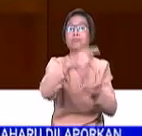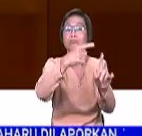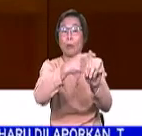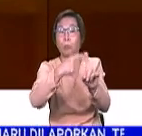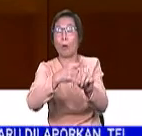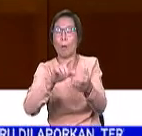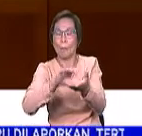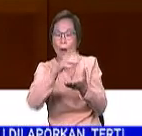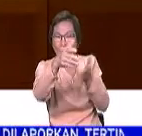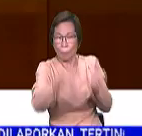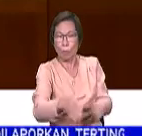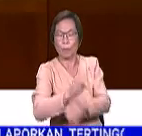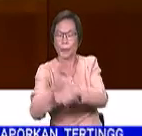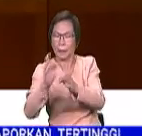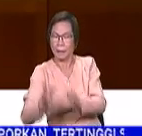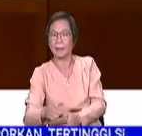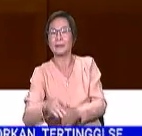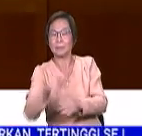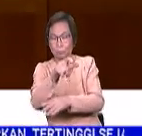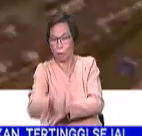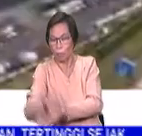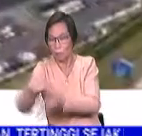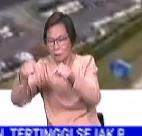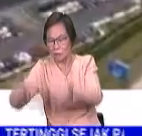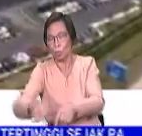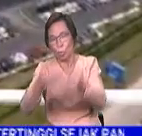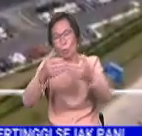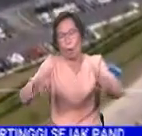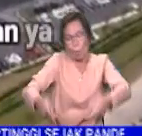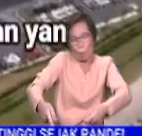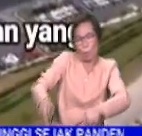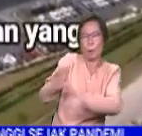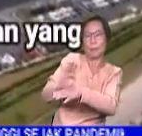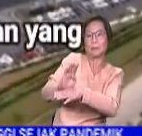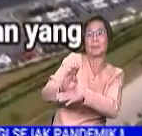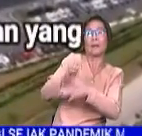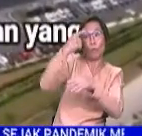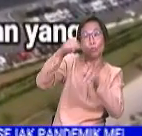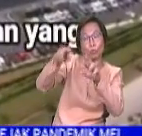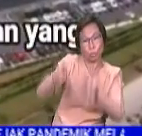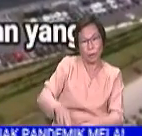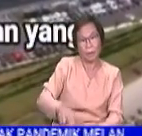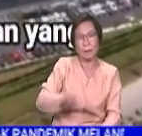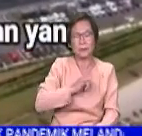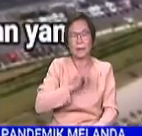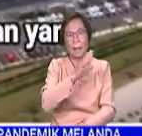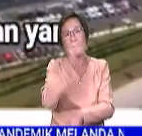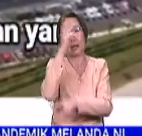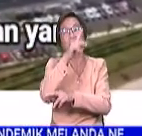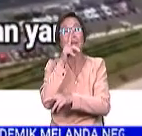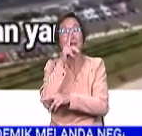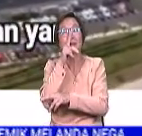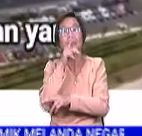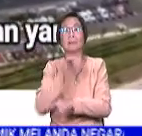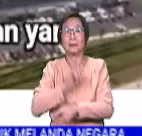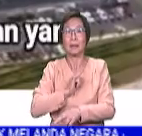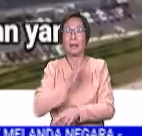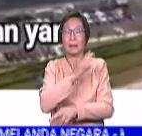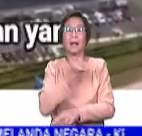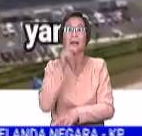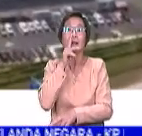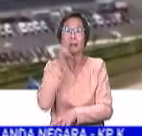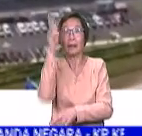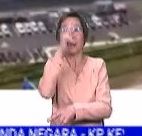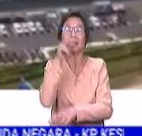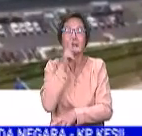penjaga dan penduduk setempat bagi membuka peluang ekonomi rakyat saya 100 krajani Kedah ramai akan